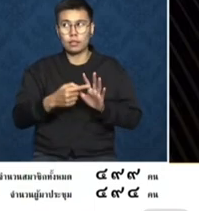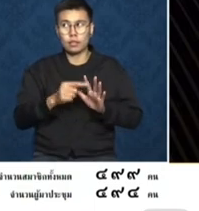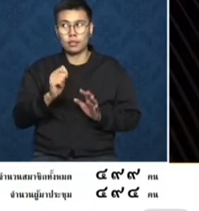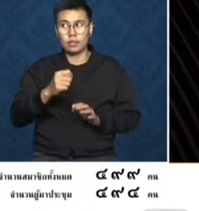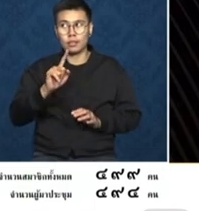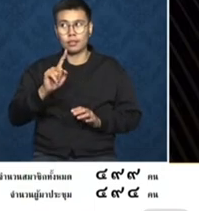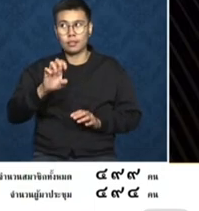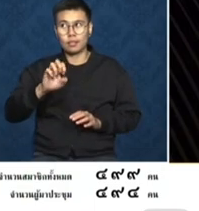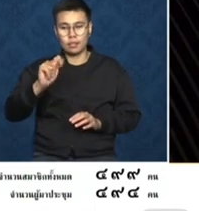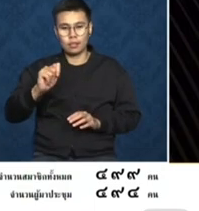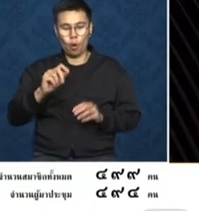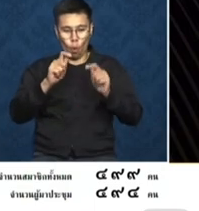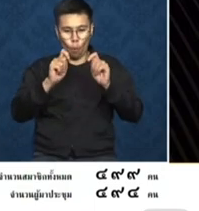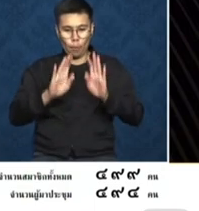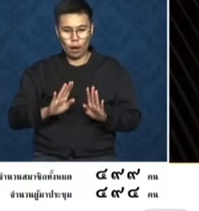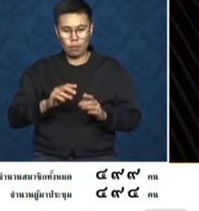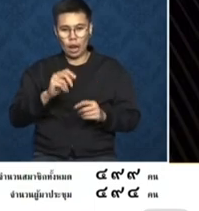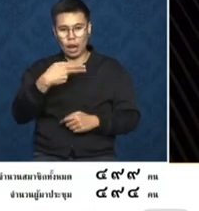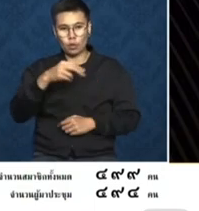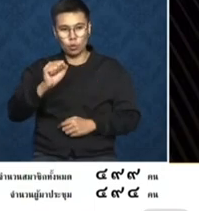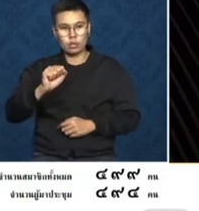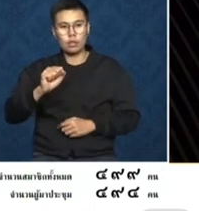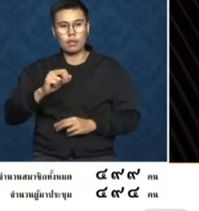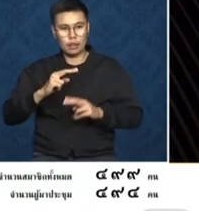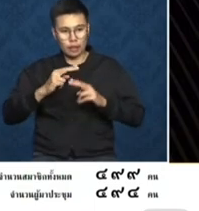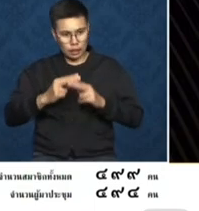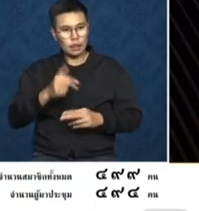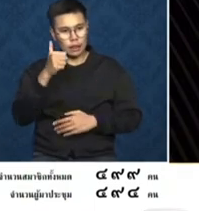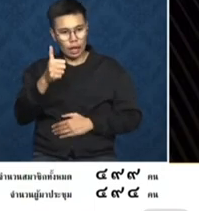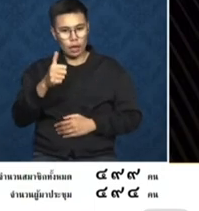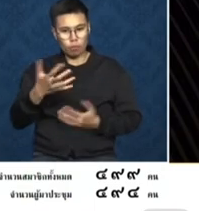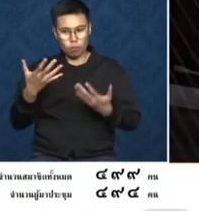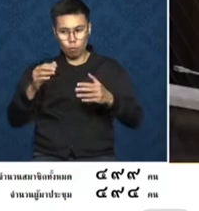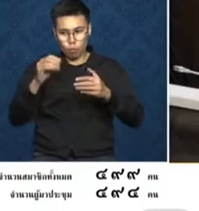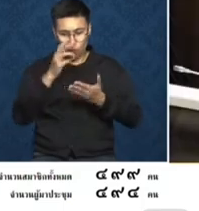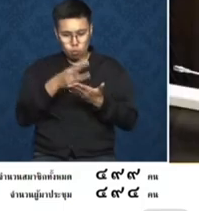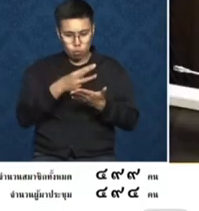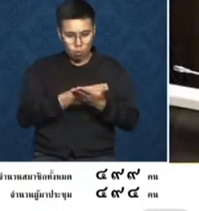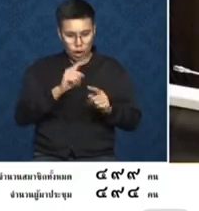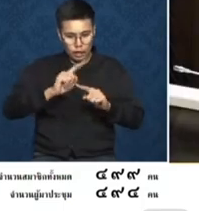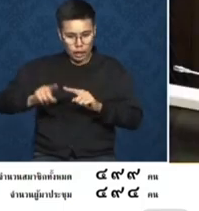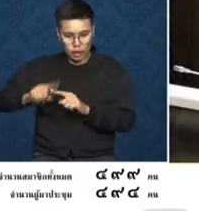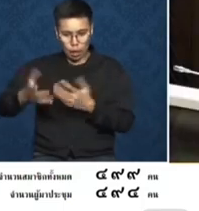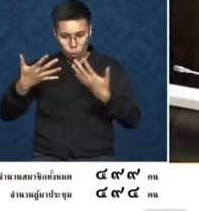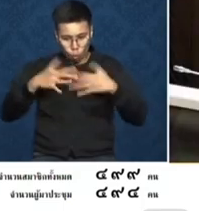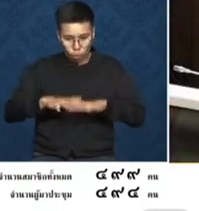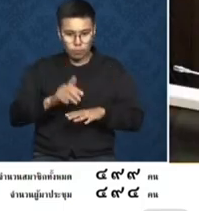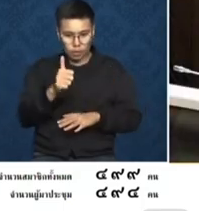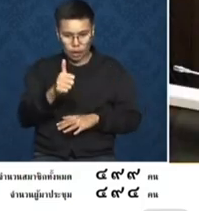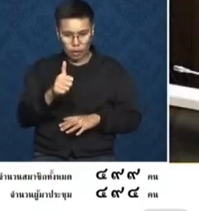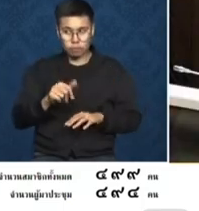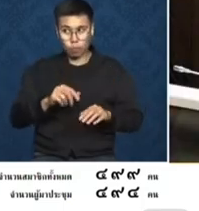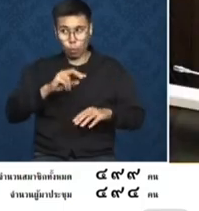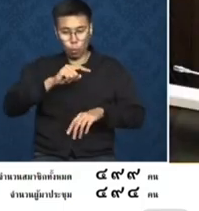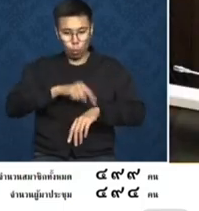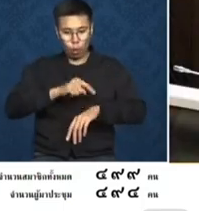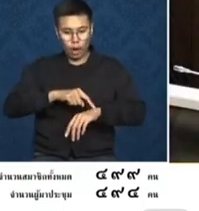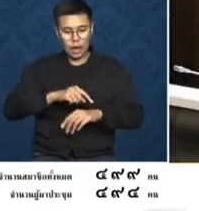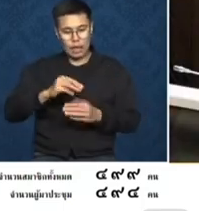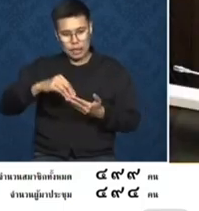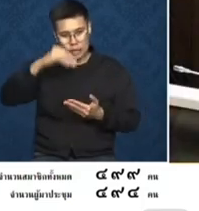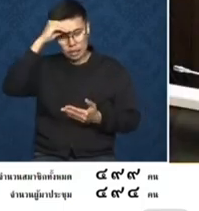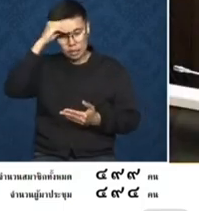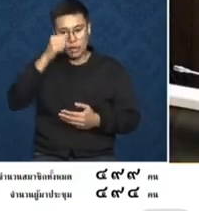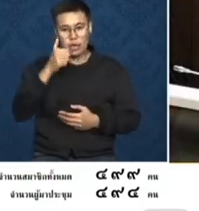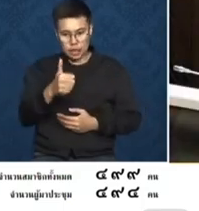สามารถออกแบบหกสูรได้เองบุรนาการหลายวชาเข้าด้วยกันทำให้สามารถบริหารเวลาเรียนของนักเรีให้มี